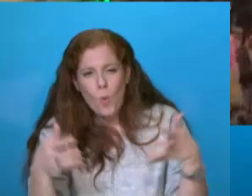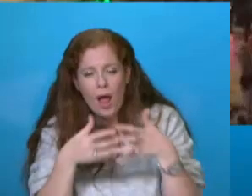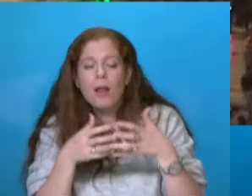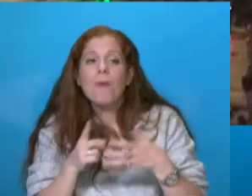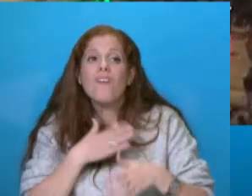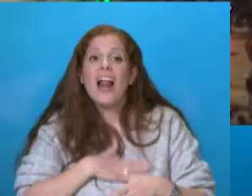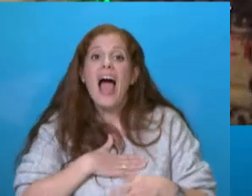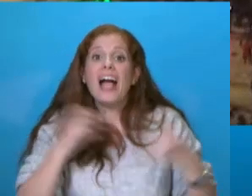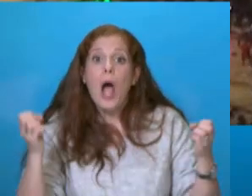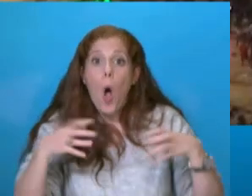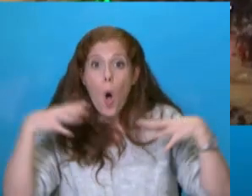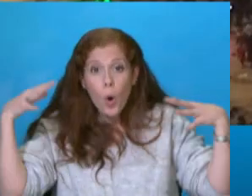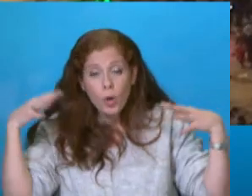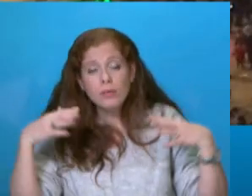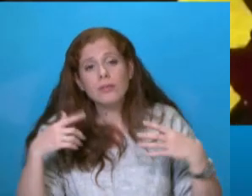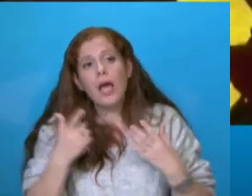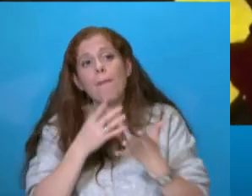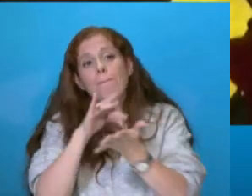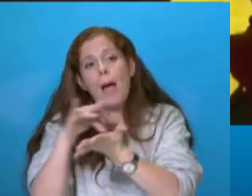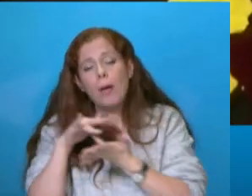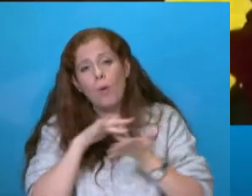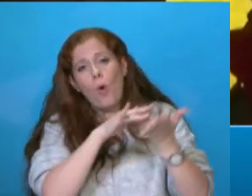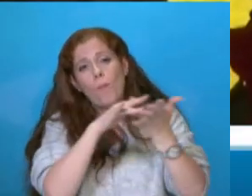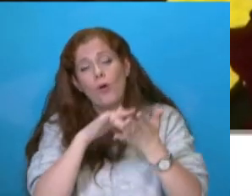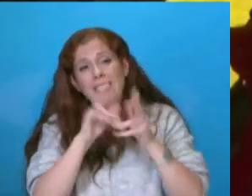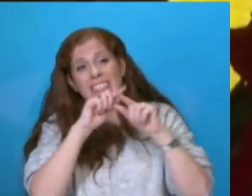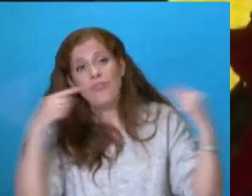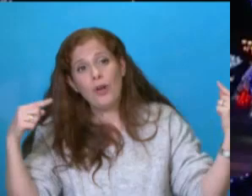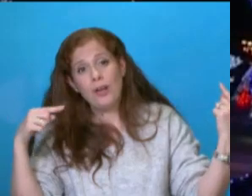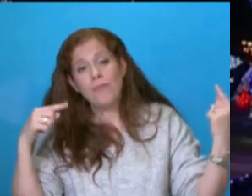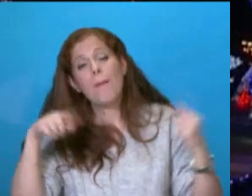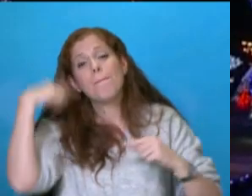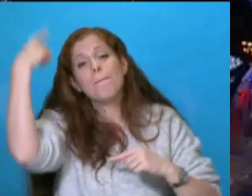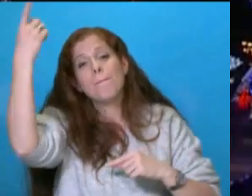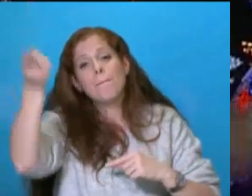חג האור יחגג בהרבה יעדים צבעוניים הפעם מעבר לים.